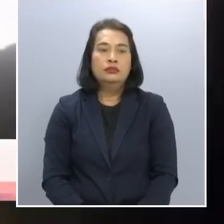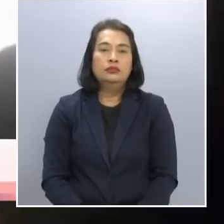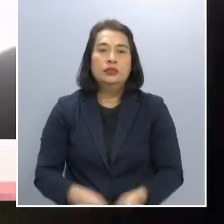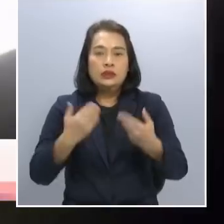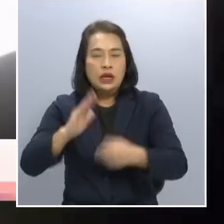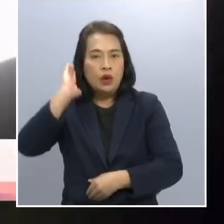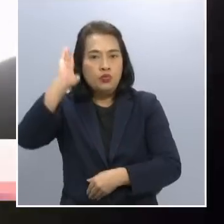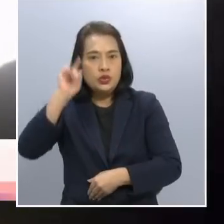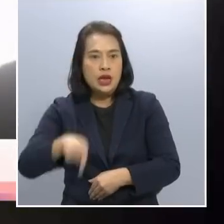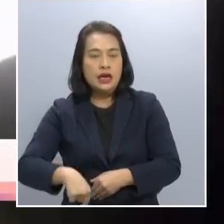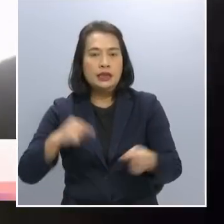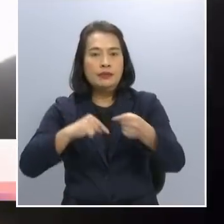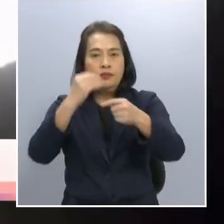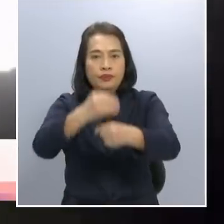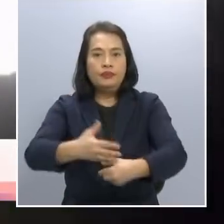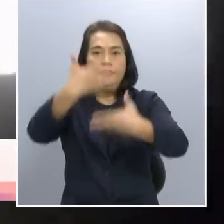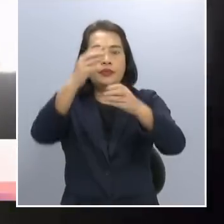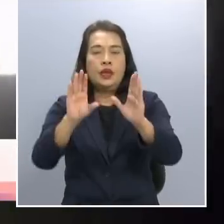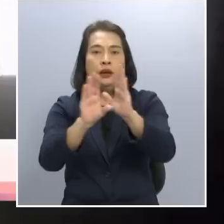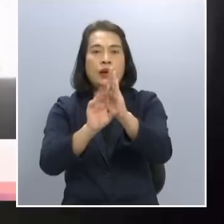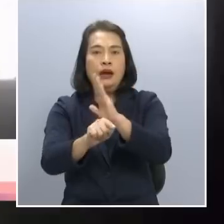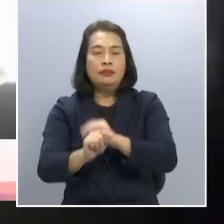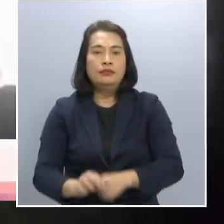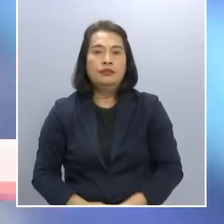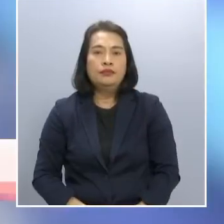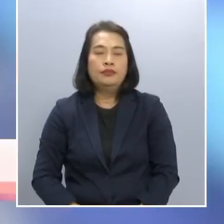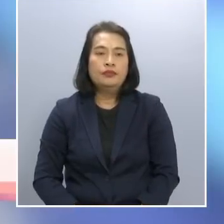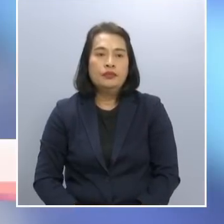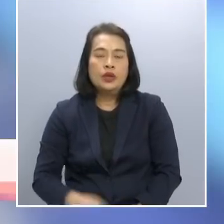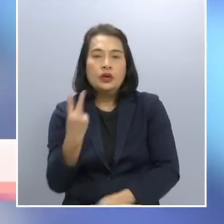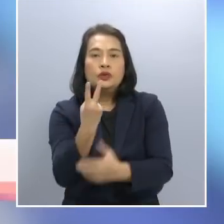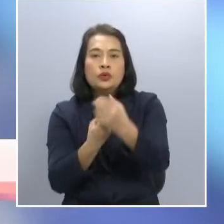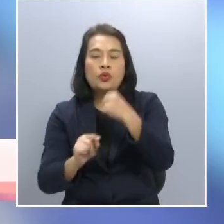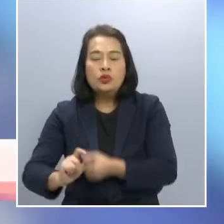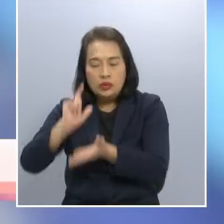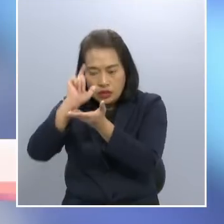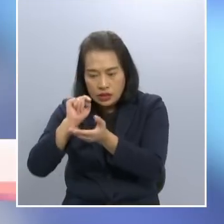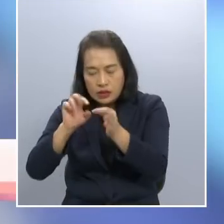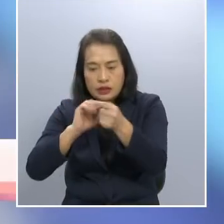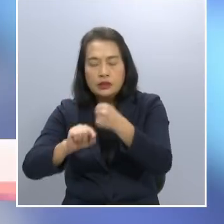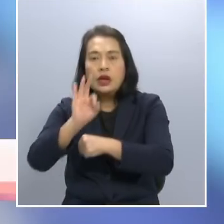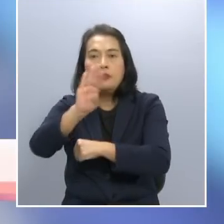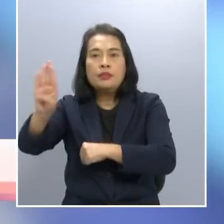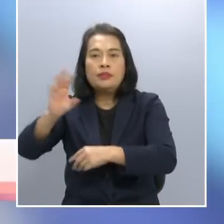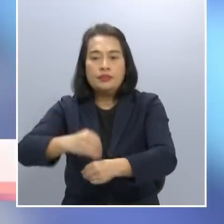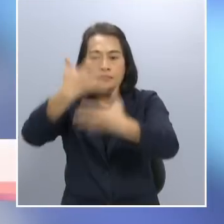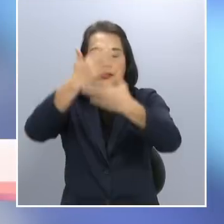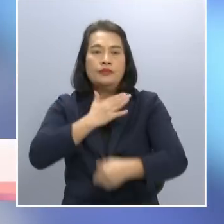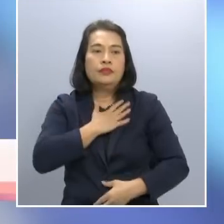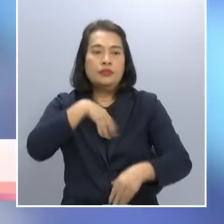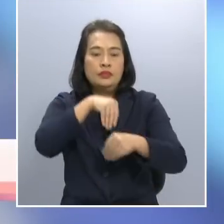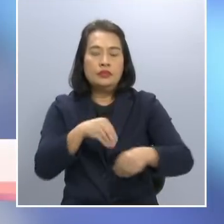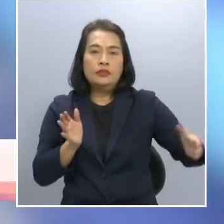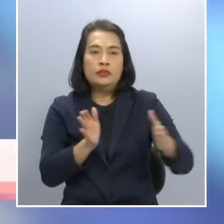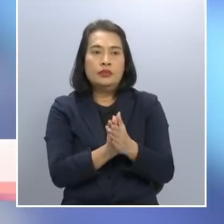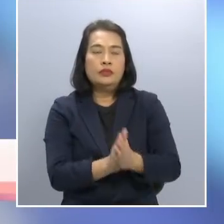งค์ก็ยังได้โพสต์ข้อความและรูปภาพที่เคยถ่ายคู่กับผู้ตายลงใน Facebook ระบุบอกว่ากูอยู่ด้วยกันมึงมา